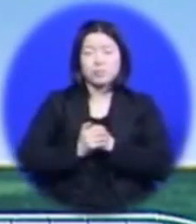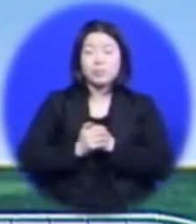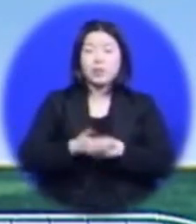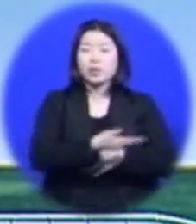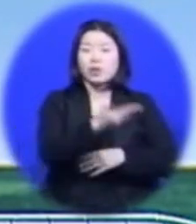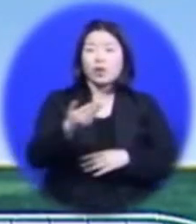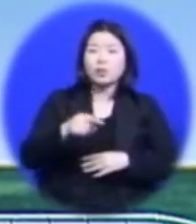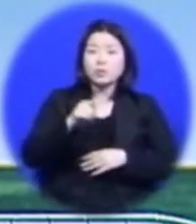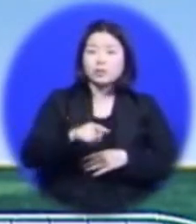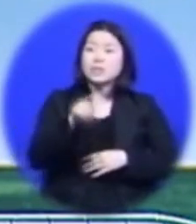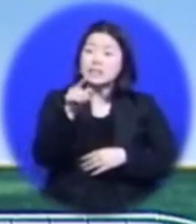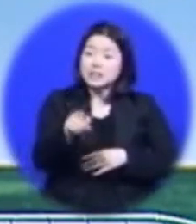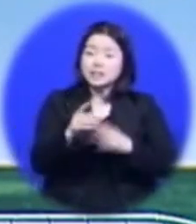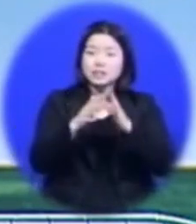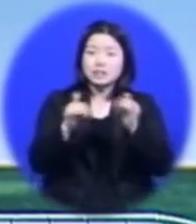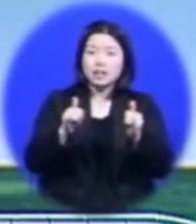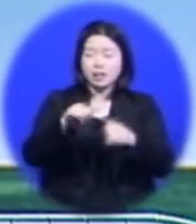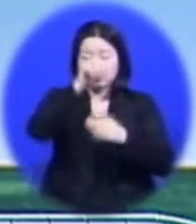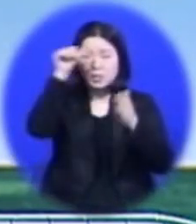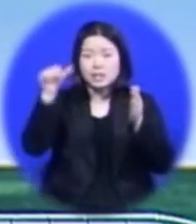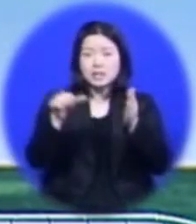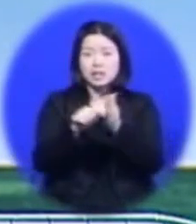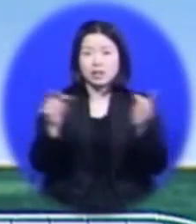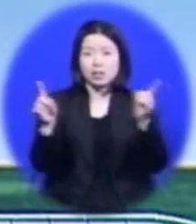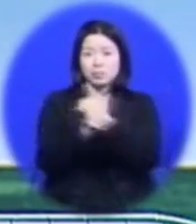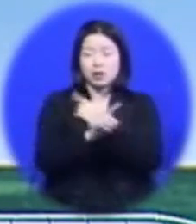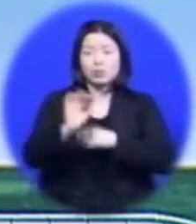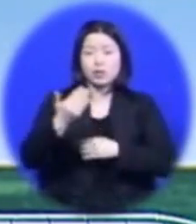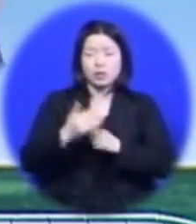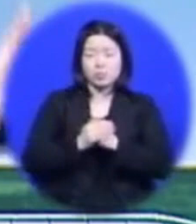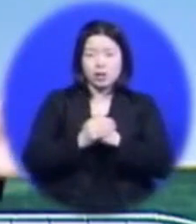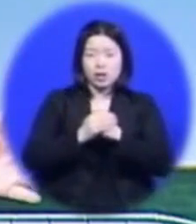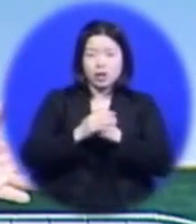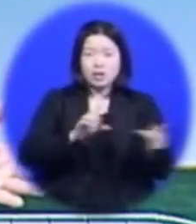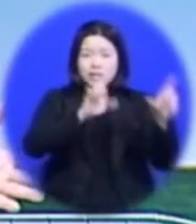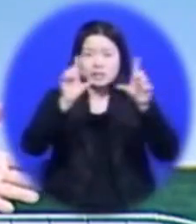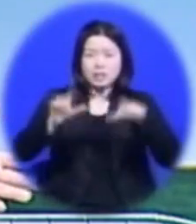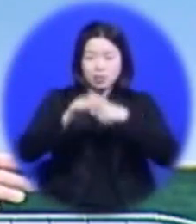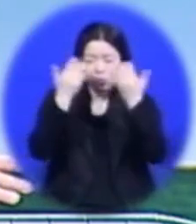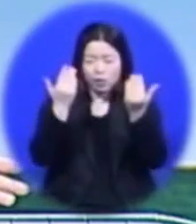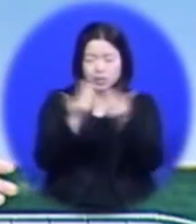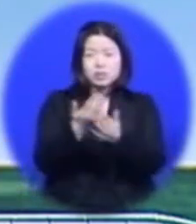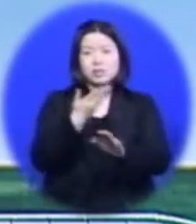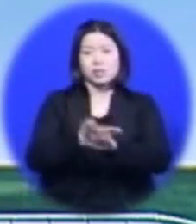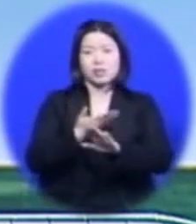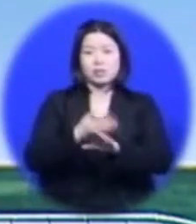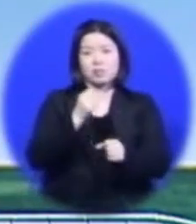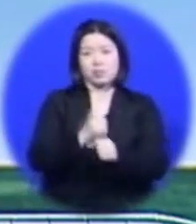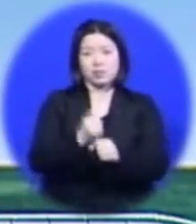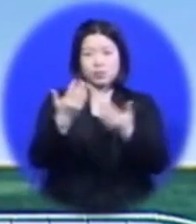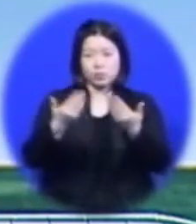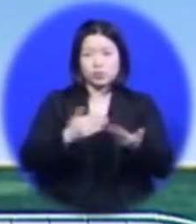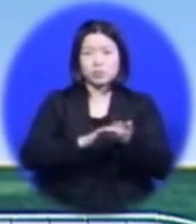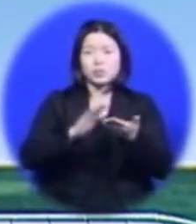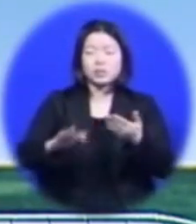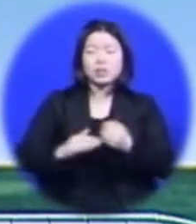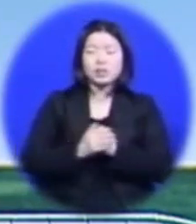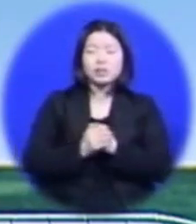여러분, 이것이 그 사람이 인생을 바꾼 겁니다. 삶을 완전히 다르게 만든 거죠.